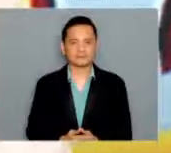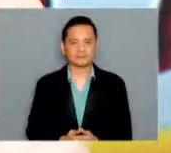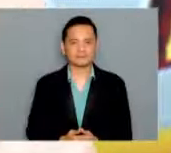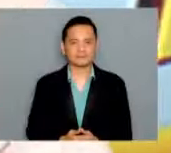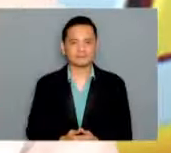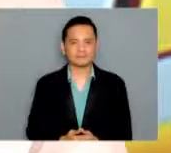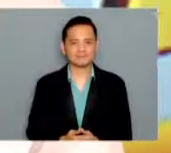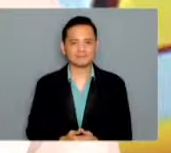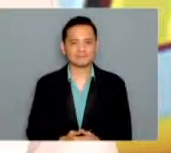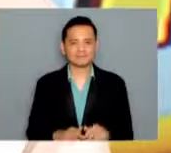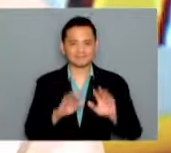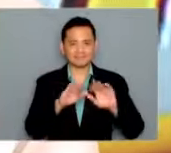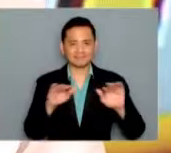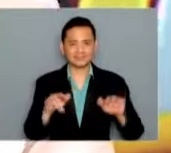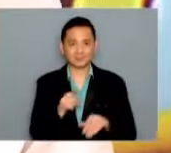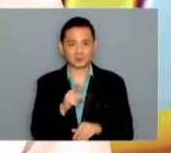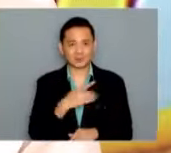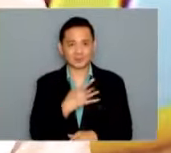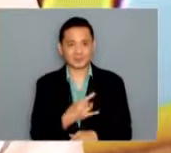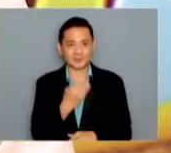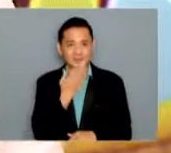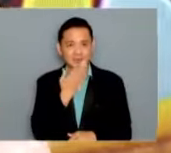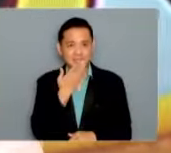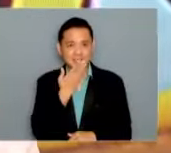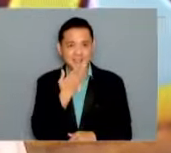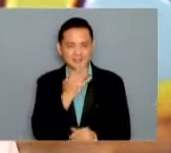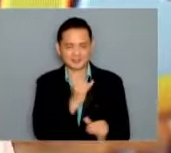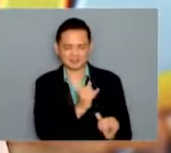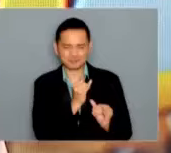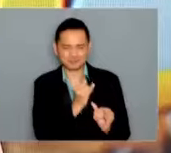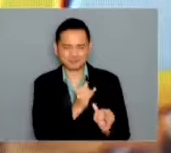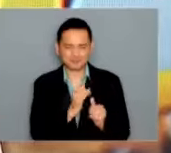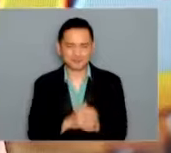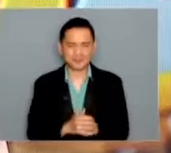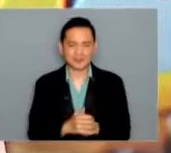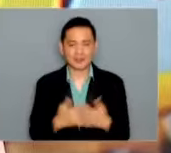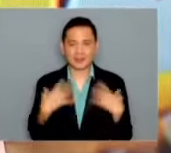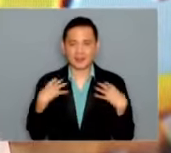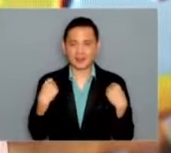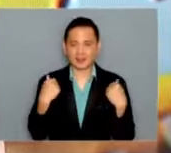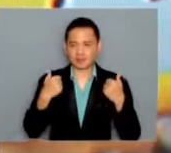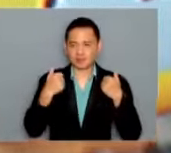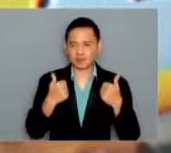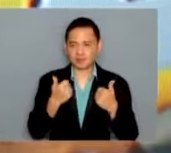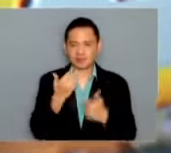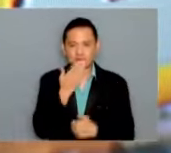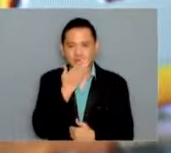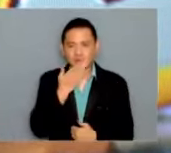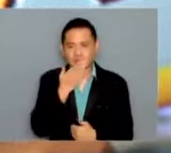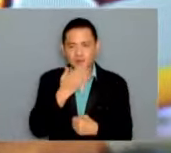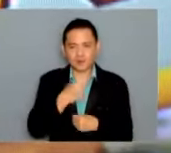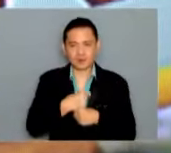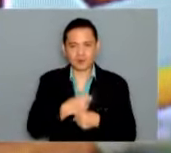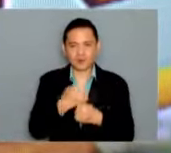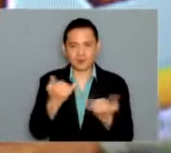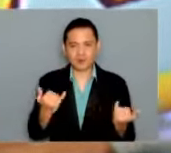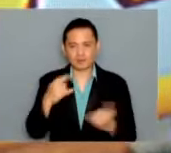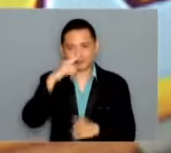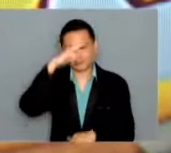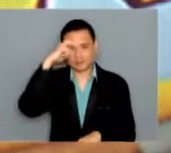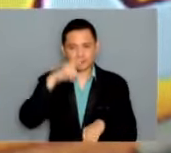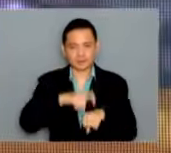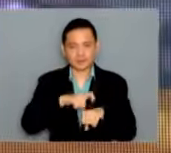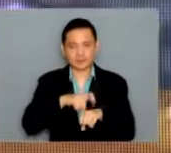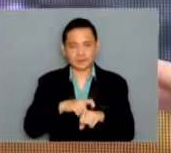Yan, sa mga sweet tooth dyan, gaya ko, susubukan natin gumawa ng healthy dessert na swak ngayong tag-init. Kasama natin, of course, si